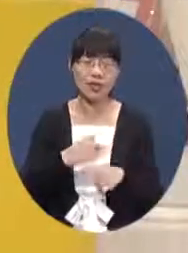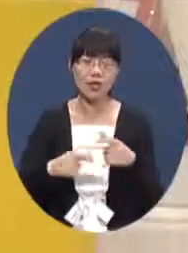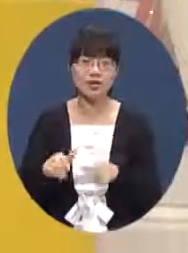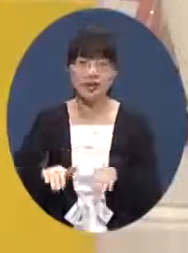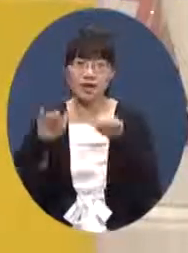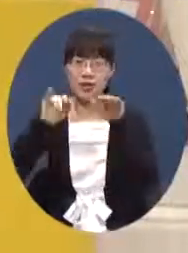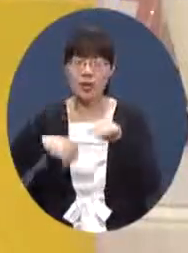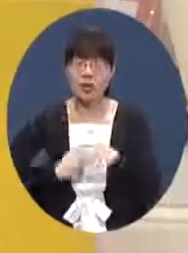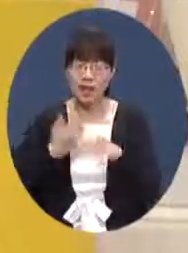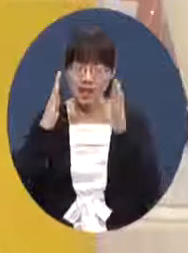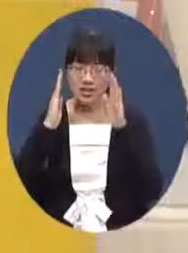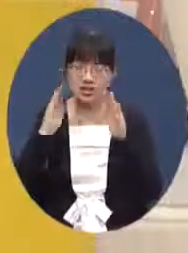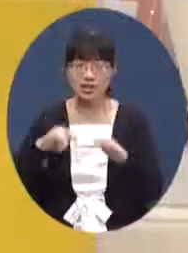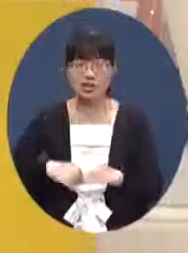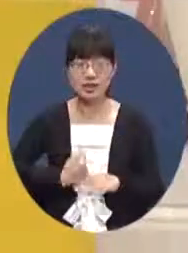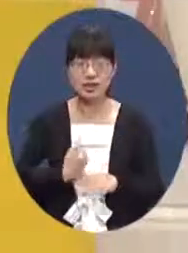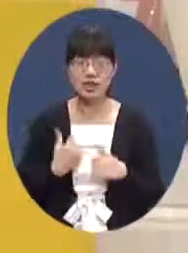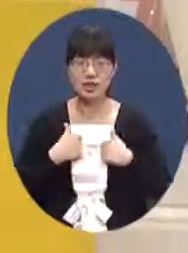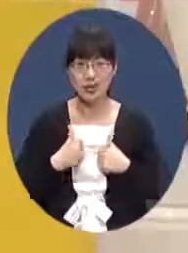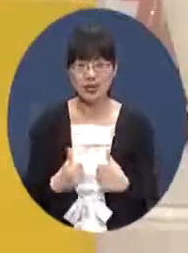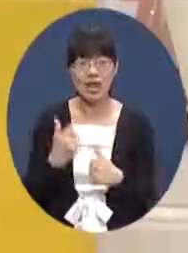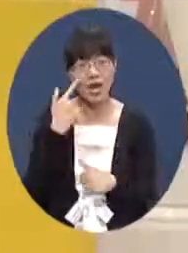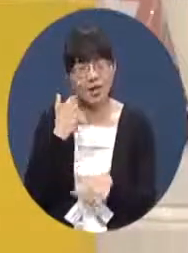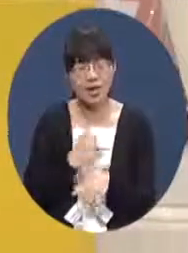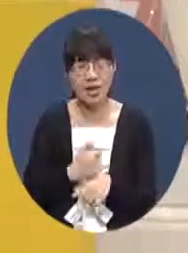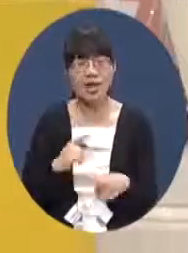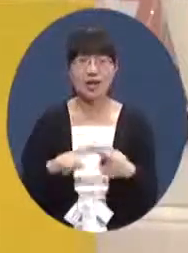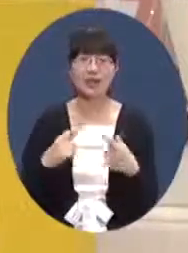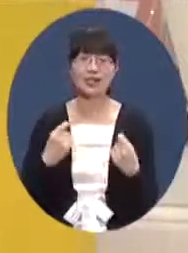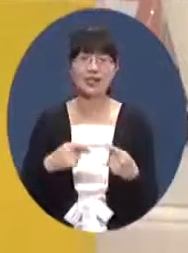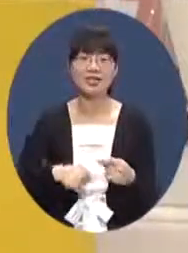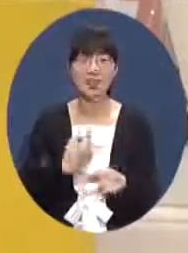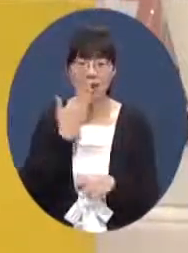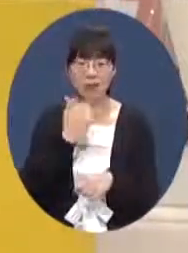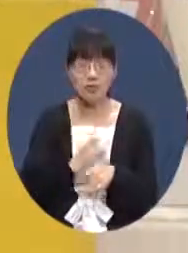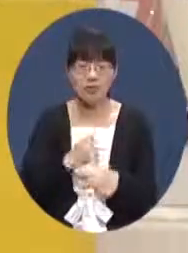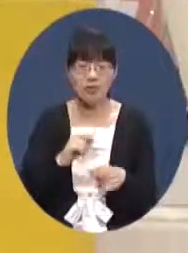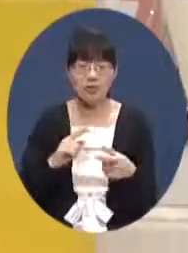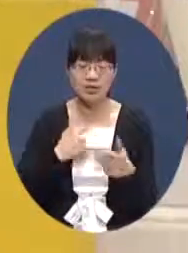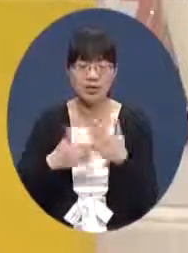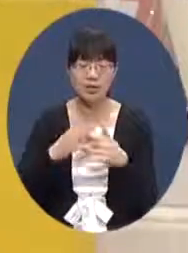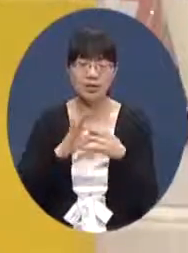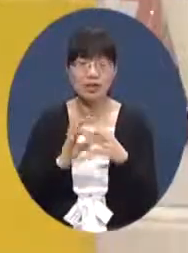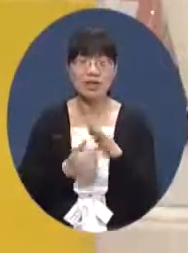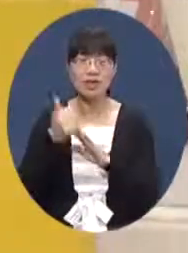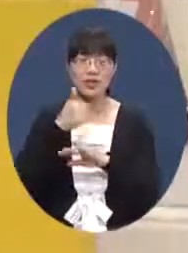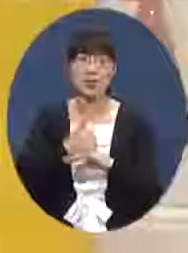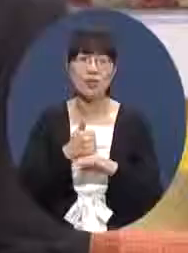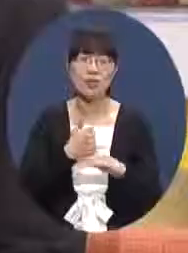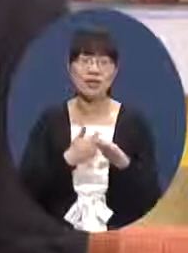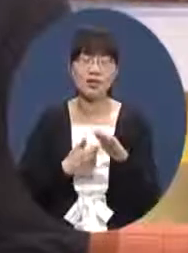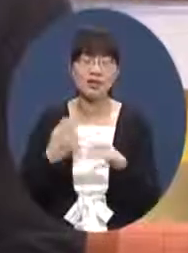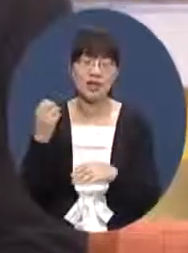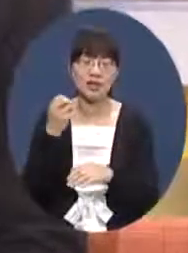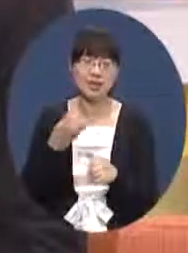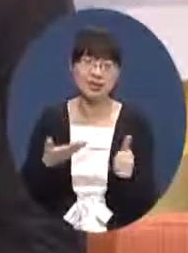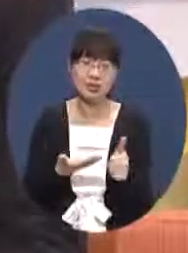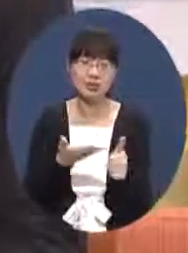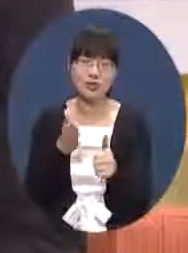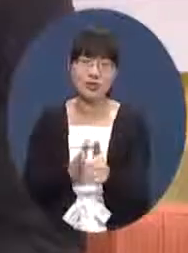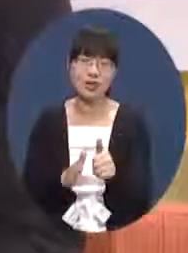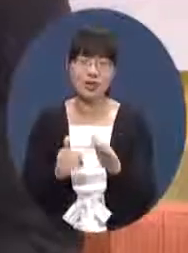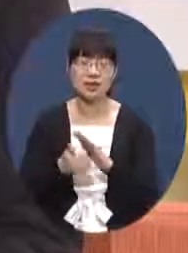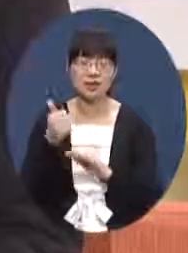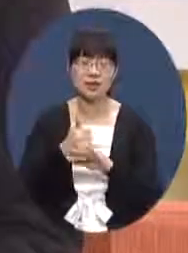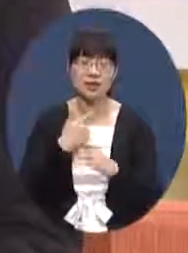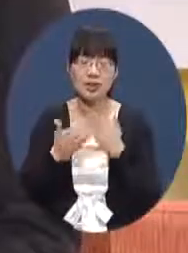크면은 혼자 학습을 저기 자기가 한번 좀 열심히 해보는 거. 이런 스스로 해보는 경험을 통해서 성공 경험을 자꾸 주시면 되는데요. 이